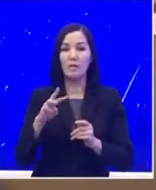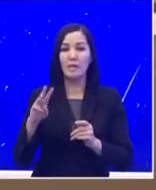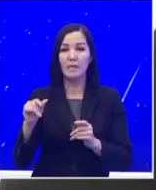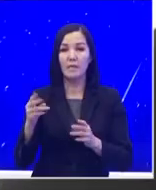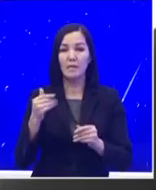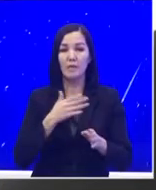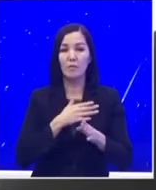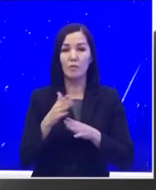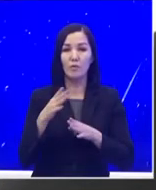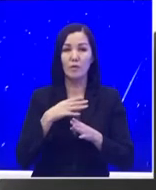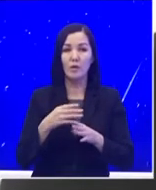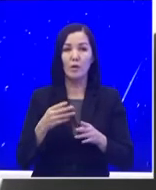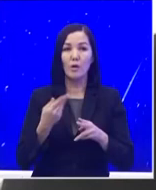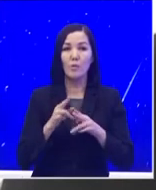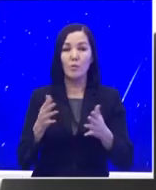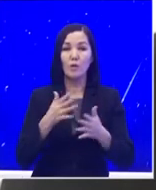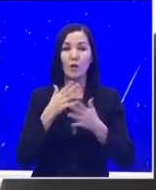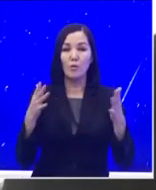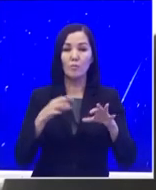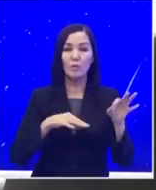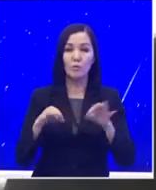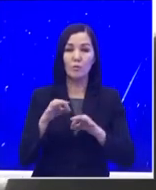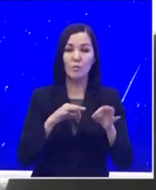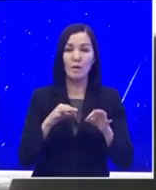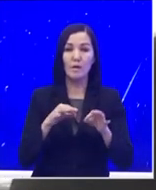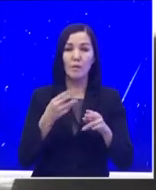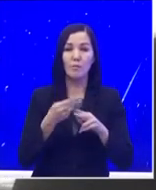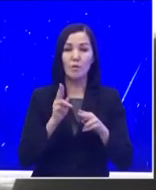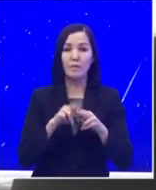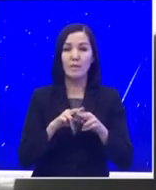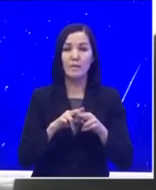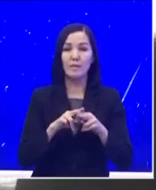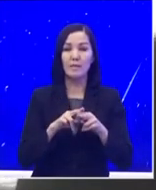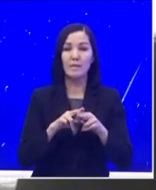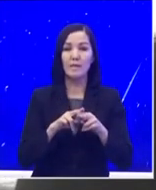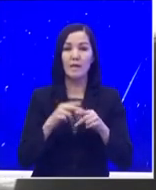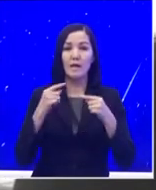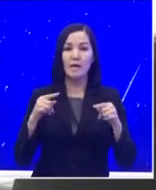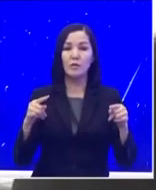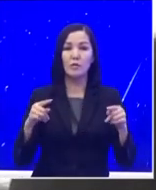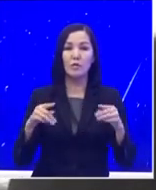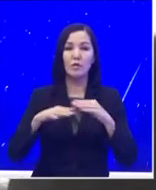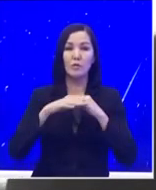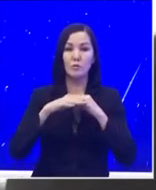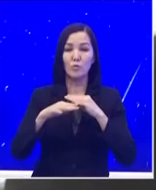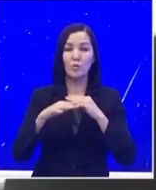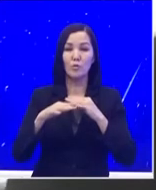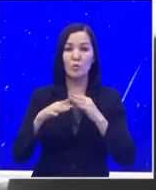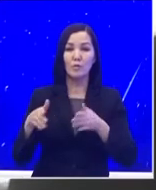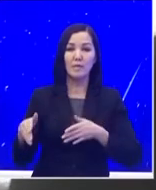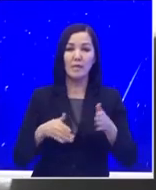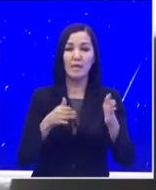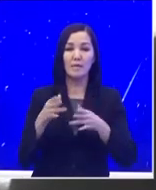жұмсалған. Өте ауқымды жоба болғаннан кейін бұл жерде түрлі трассалар бар. Ол